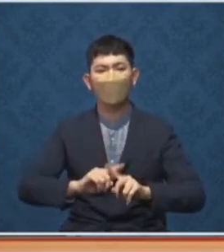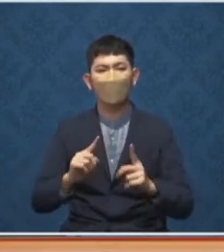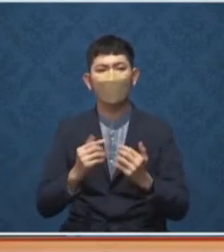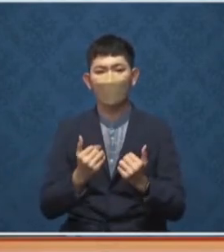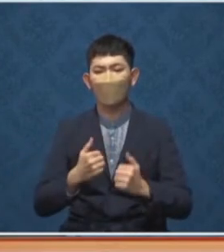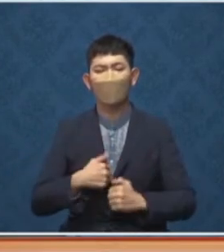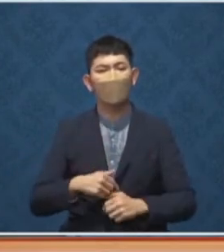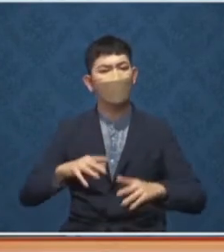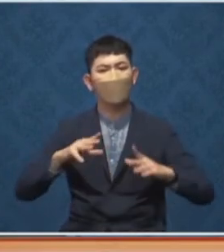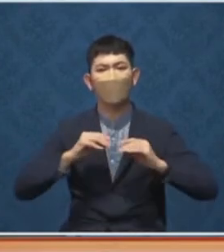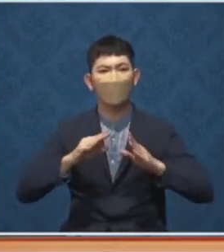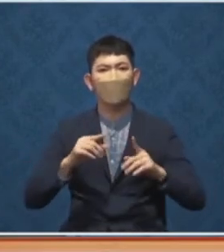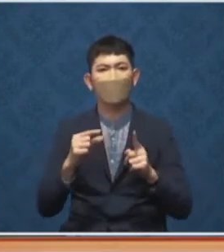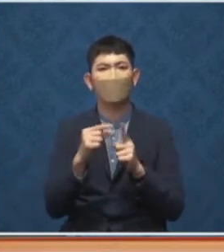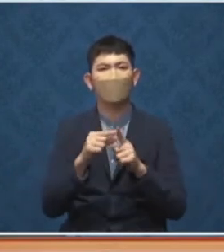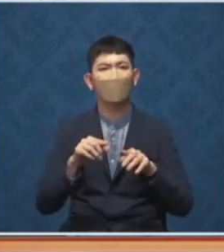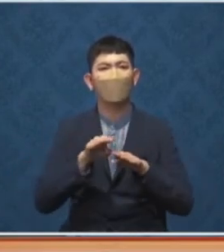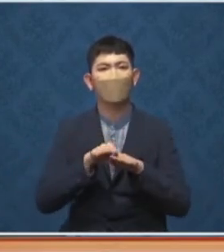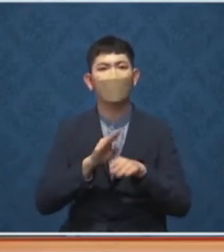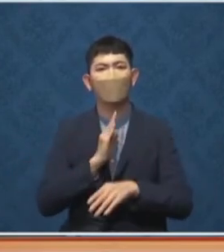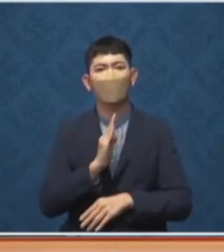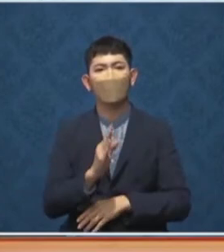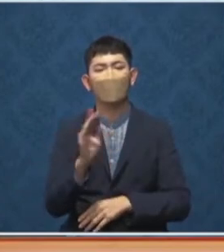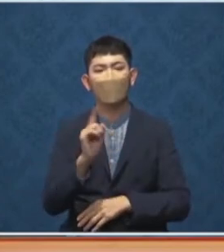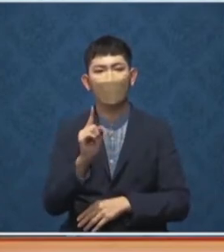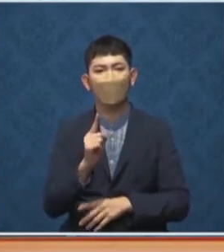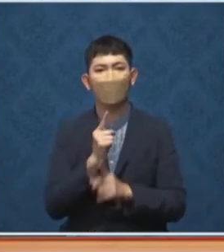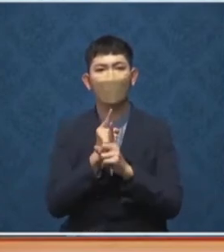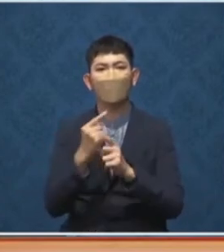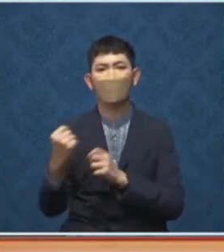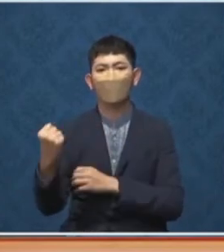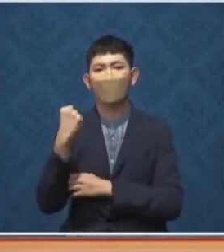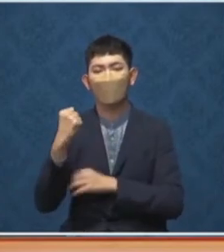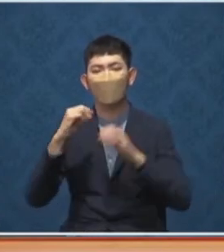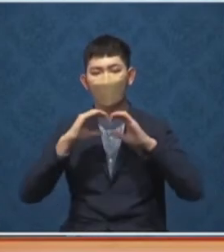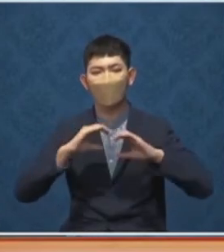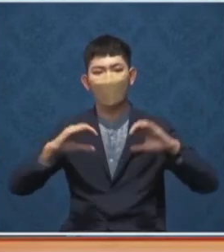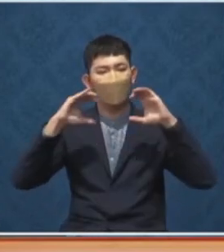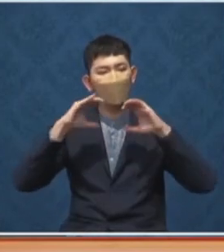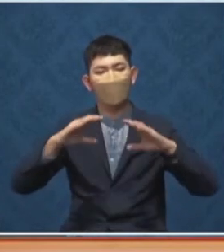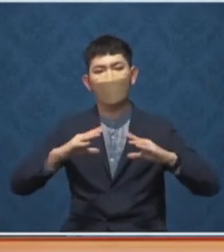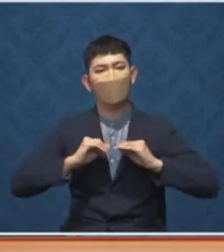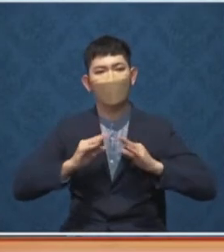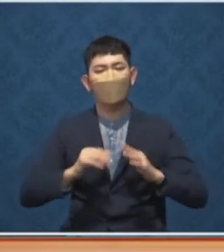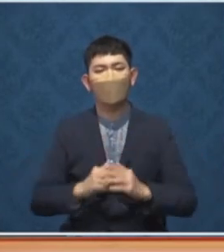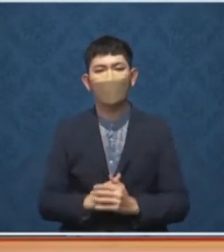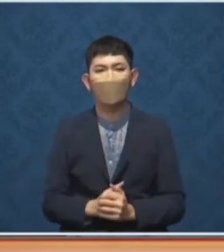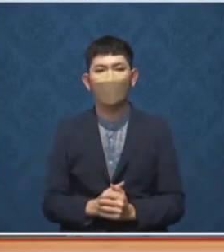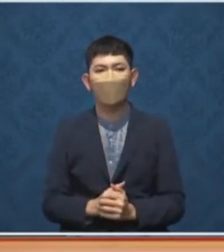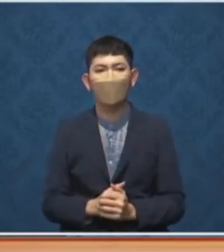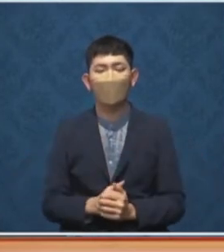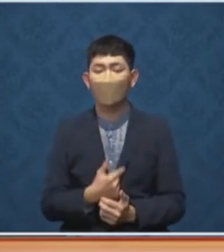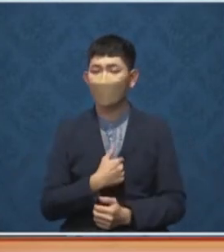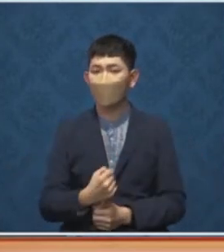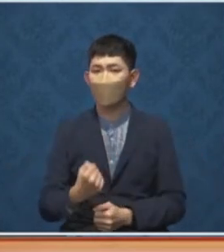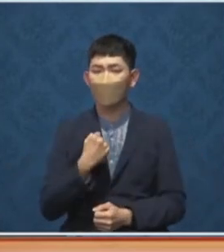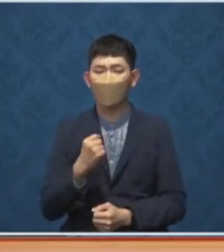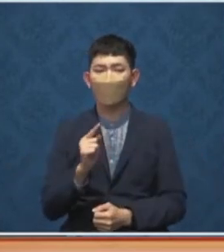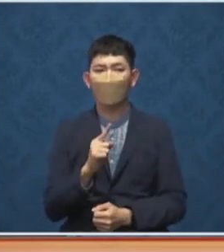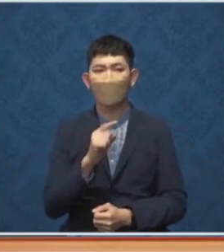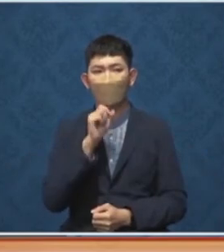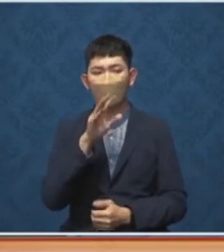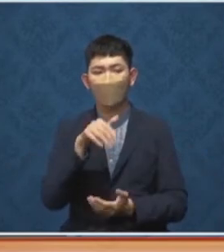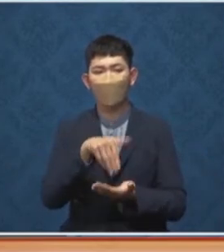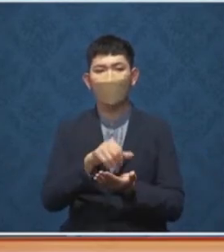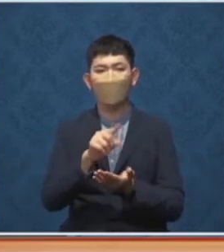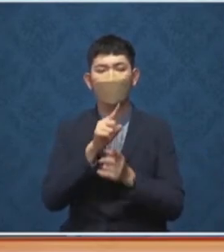มตรฐานส LIN dell ใคารก็คือ การอยู่ภายใต้อํานาจของรัฐขสลยทัดไปครัดังนั้นคำมนที่บอกวาศูยจะ